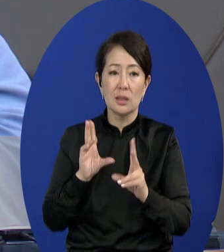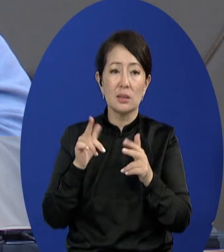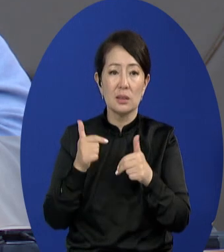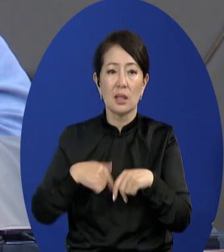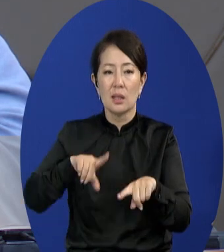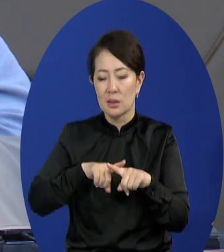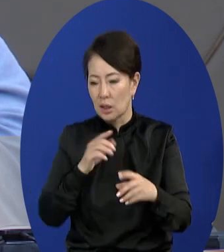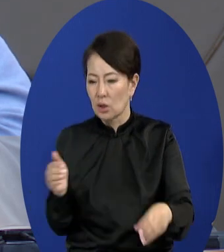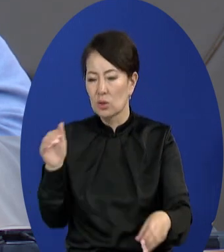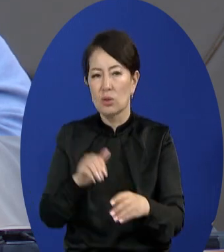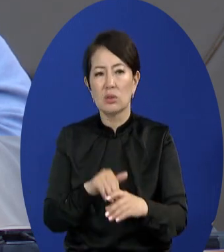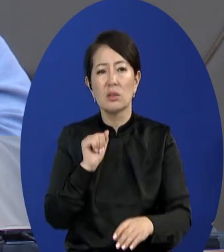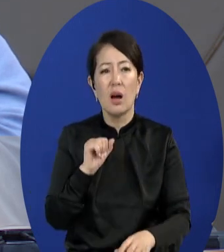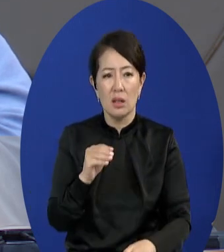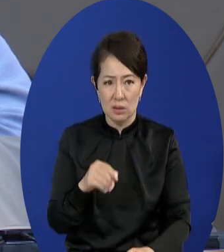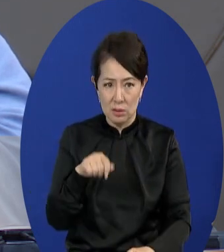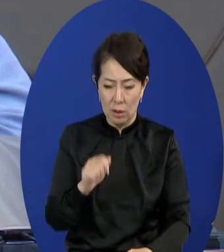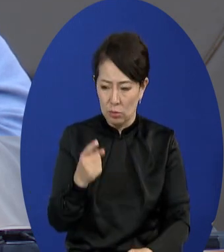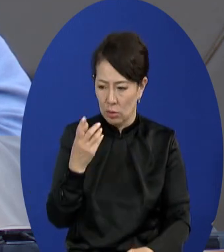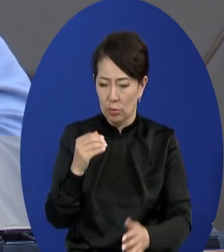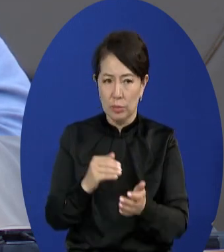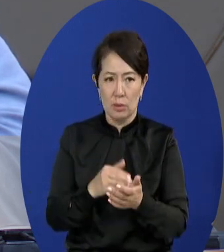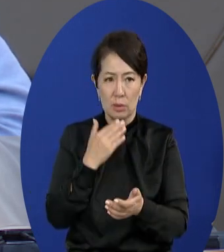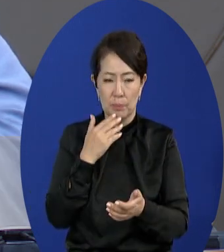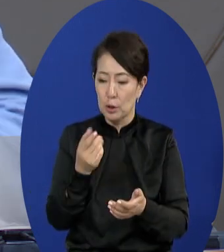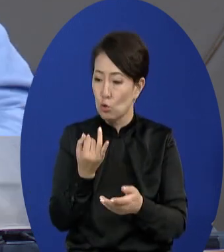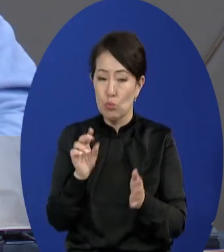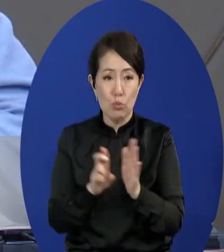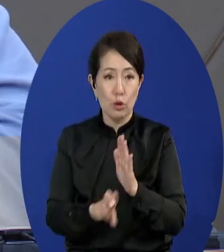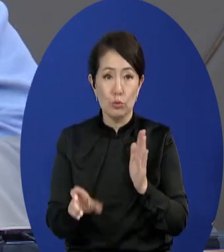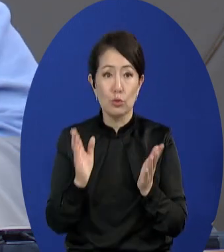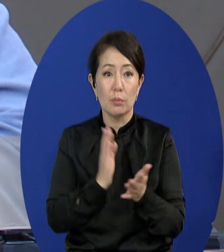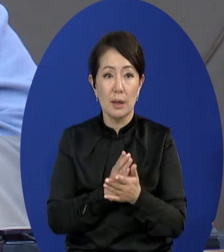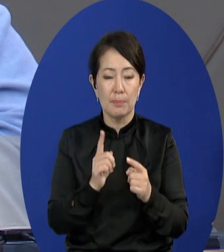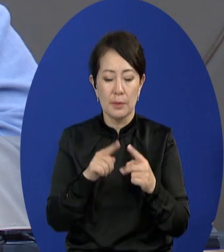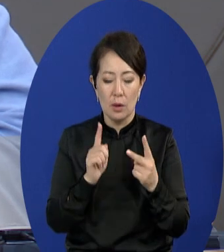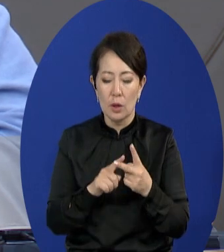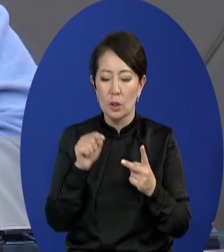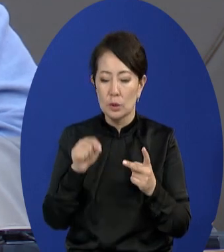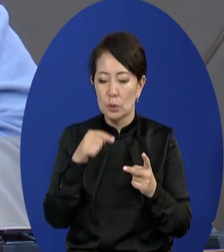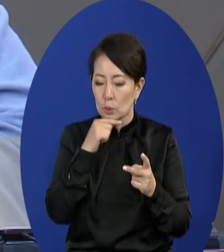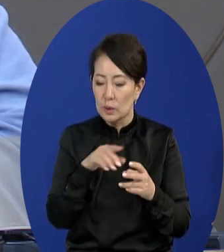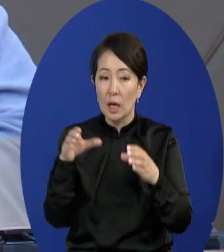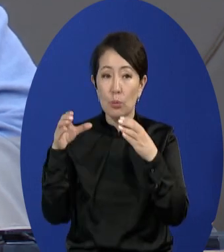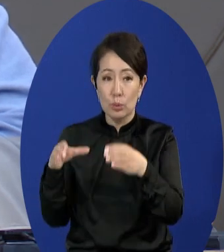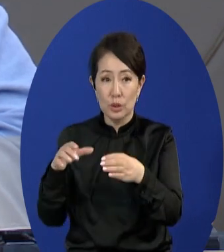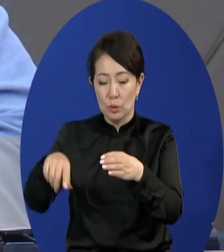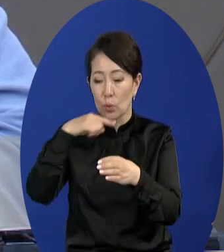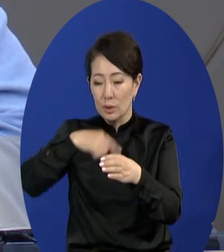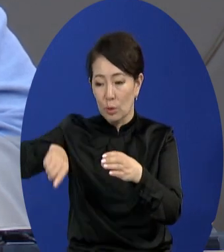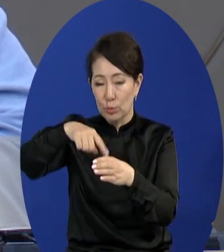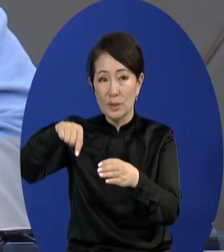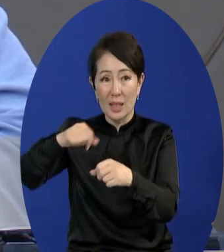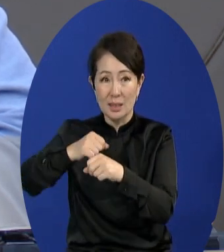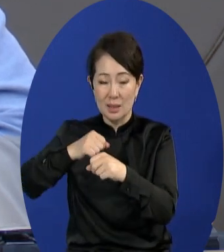эргэж нэгнэндээ нэгдэх юм. Ийм боломж байхгүй байна. За дээрэс нь бид нэр энэ улаан бүс энэ халдварын өндөр эрсдлээс ар